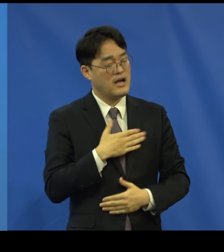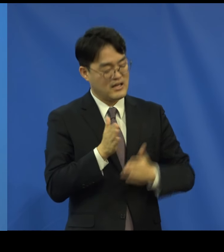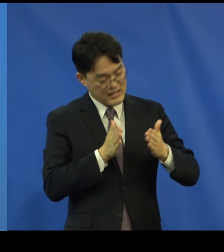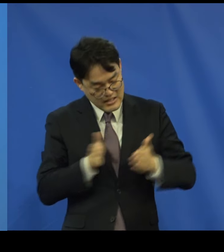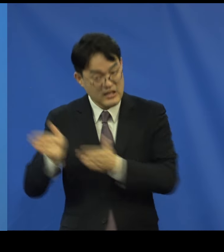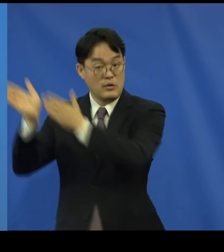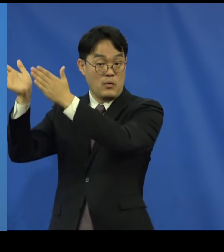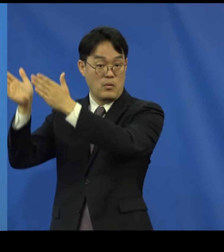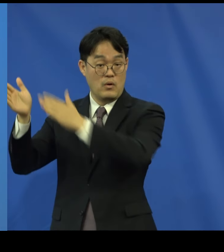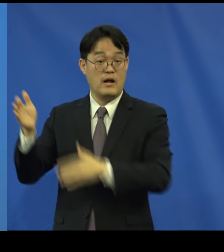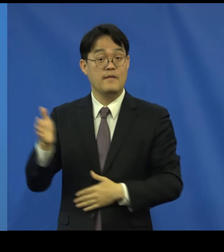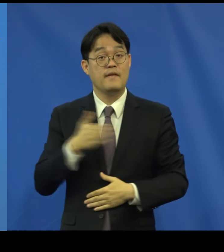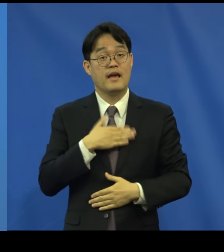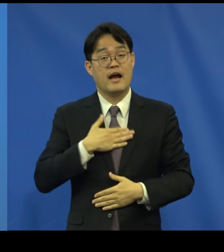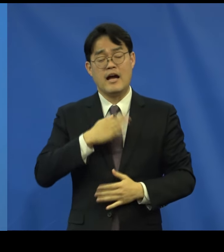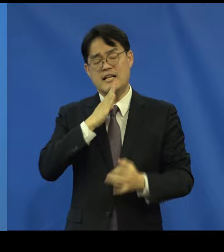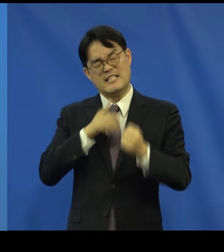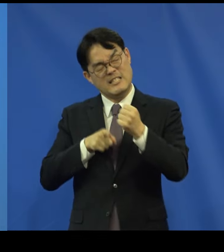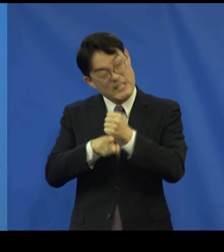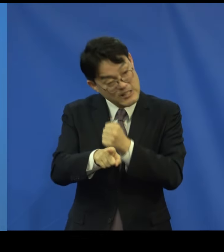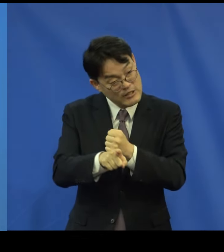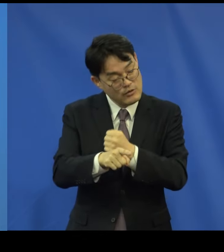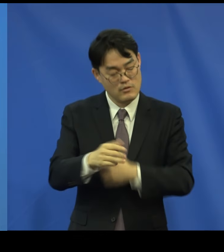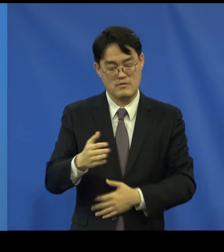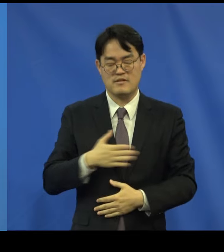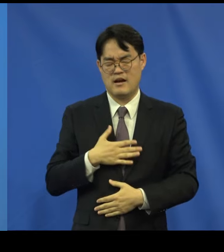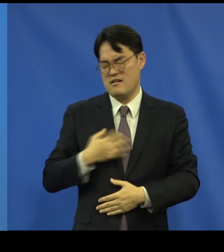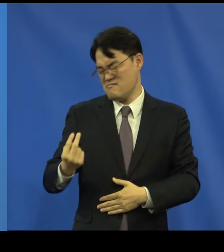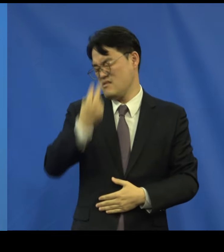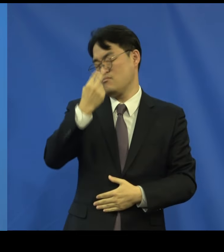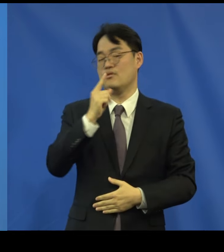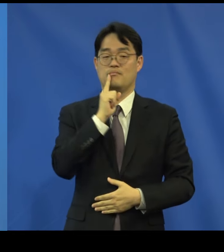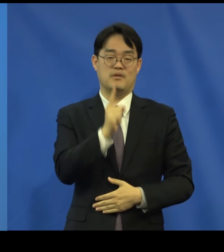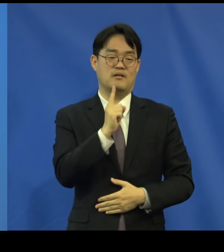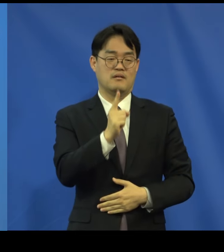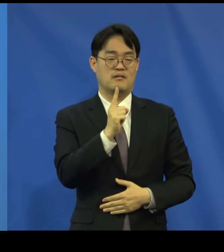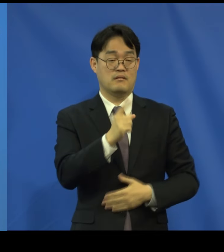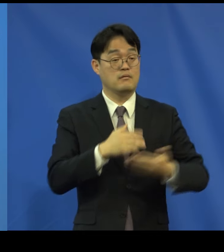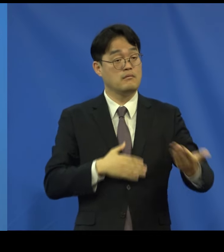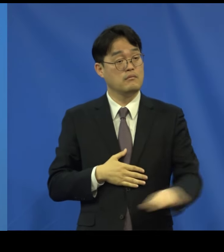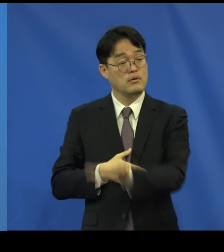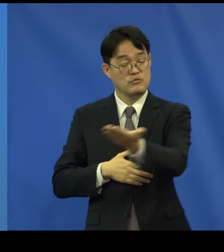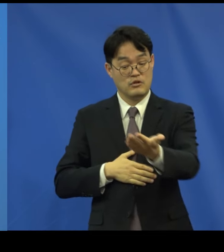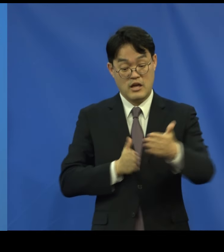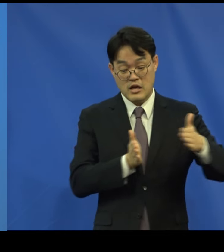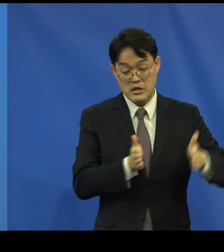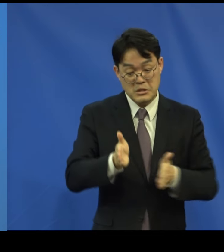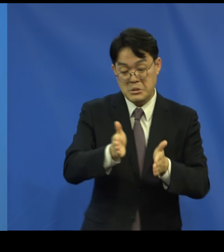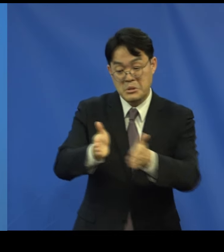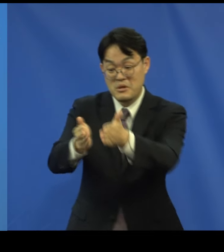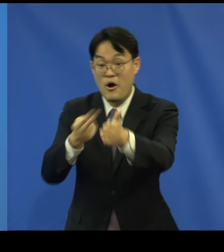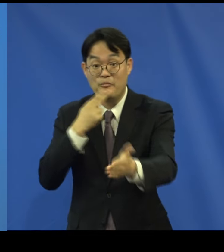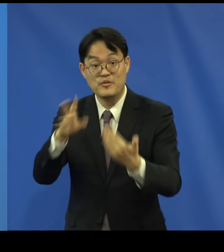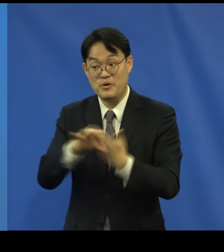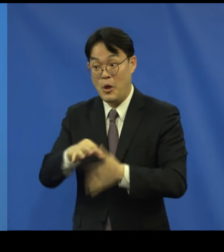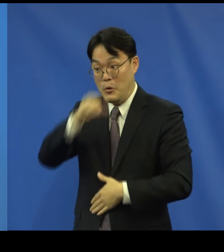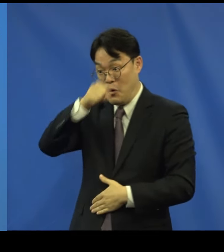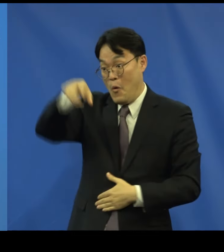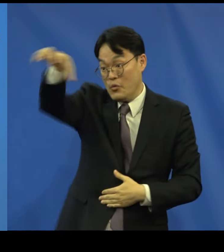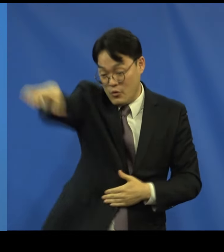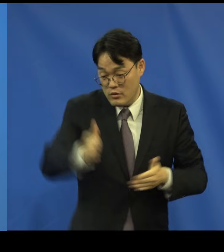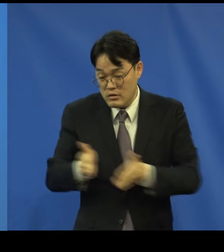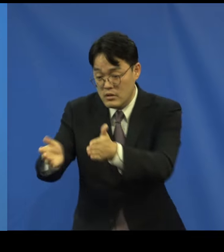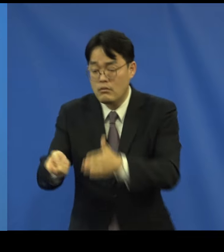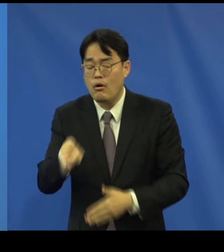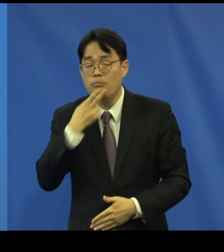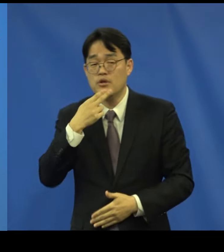모든 운명을 결정하는 키를 갖고 있다는 거예요. 여러분, 길이 없으면 아무리 위대한 것이 있어도 도달할 수가 없어요. 이스라엘이 종종